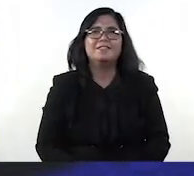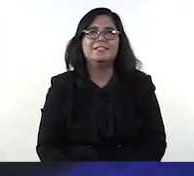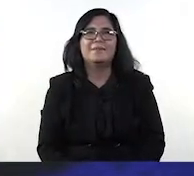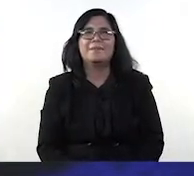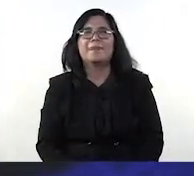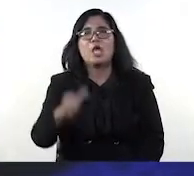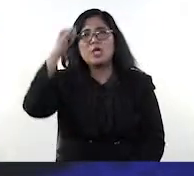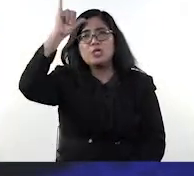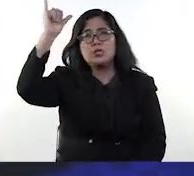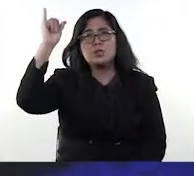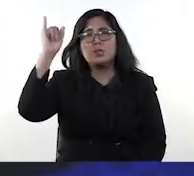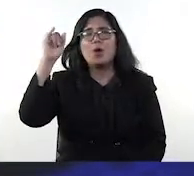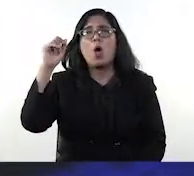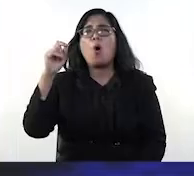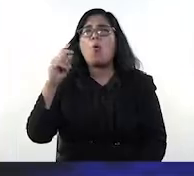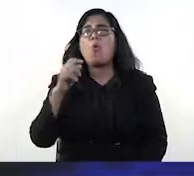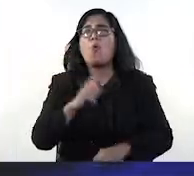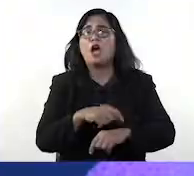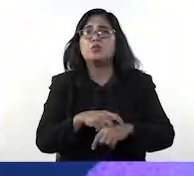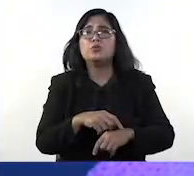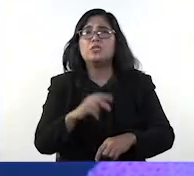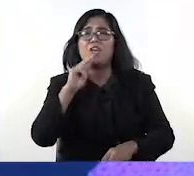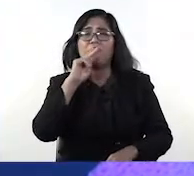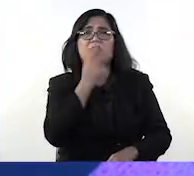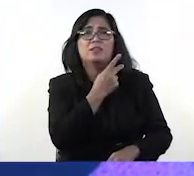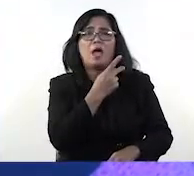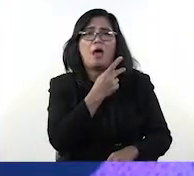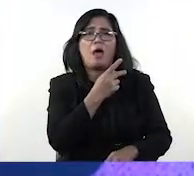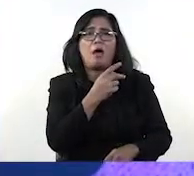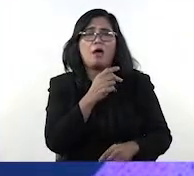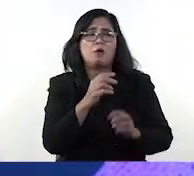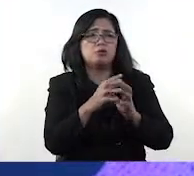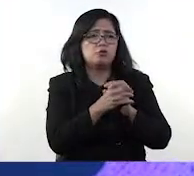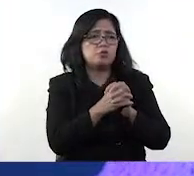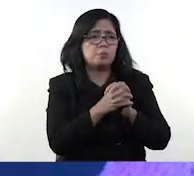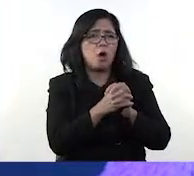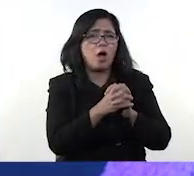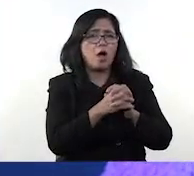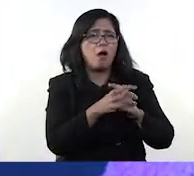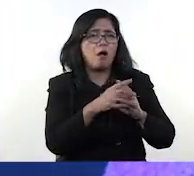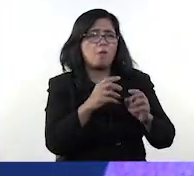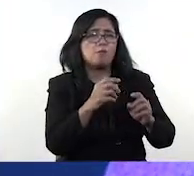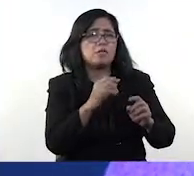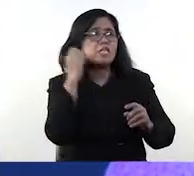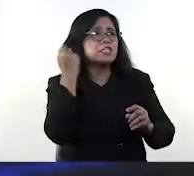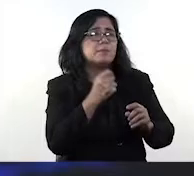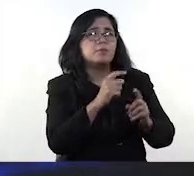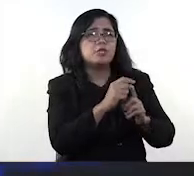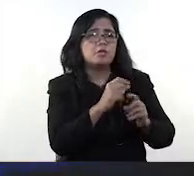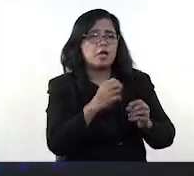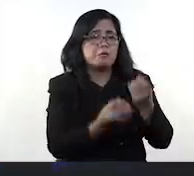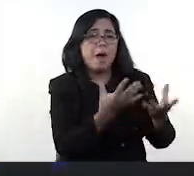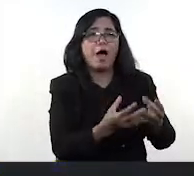Hai Yusuf waktu difitnah tidak bilang biar potifar sama bininya dihajar Tuhan dibelah sama Tuhan dibakar Tuhan